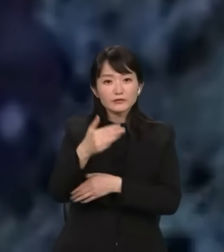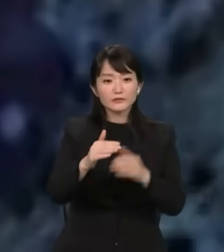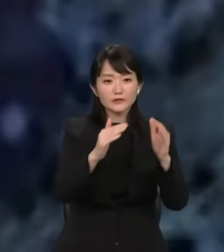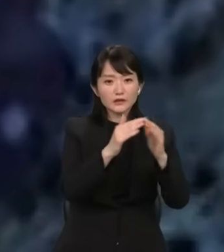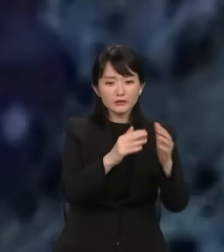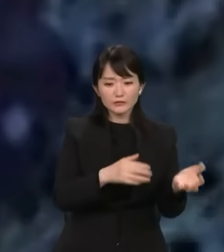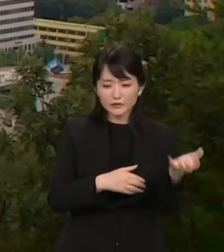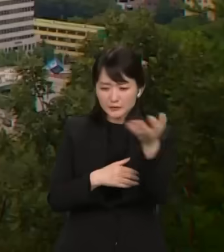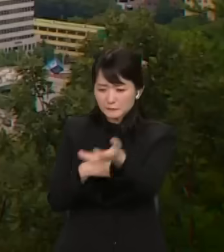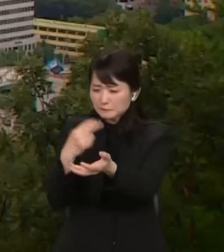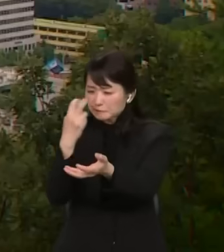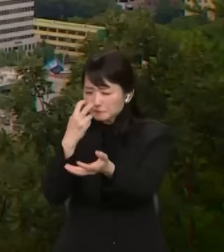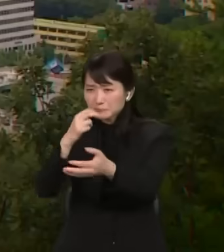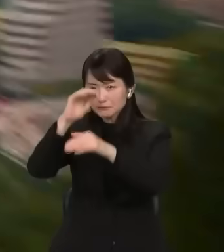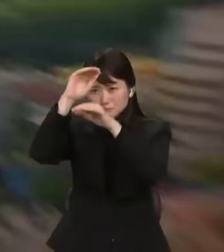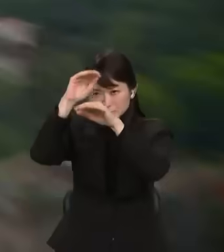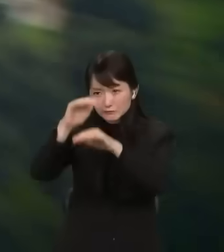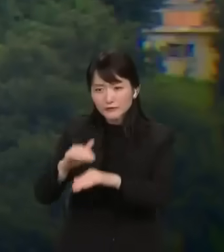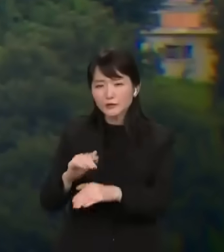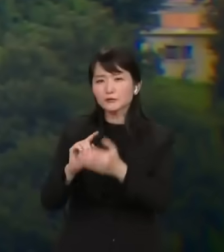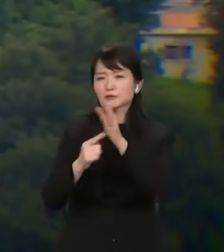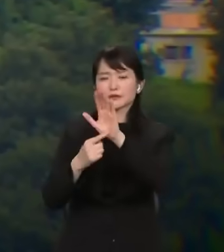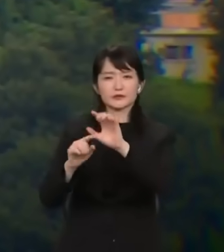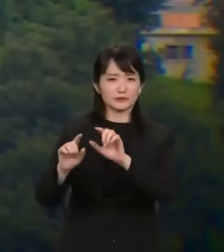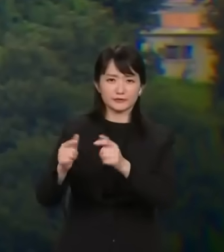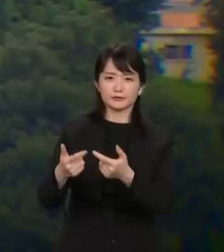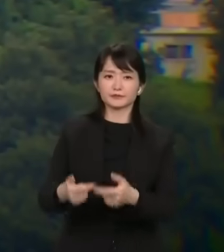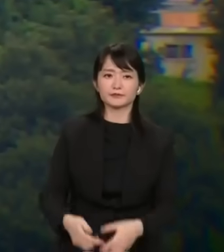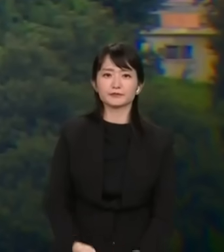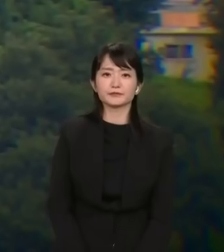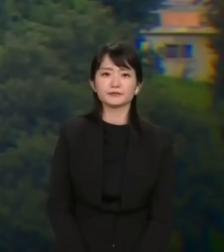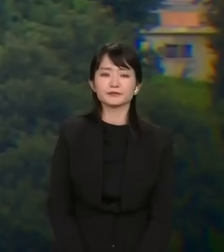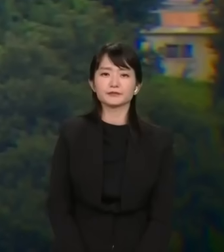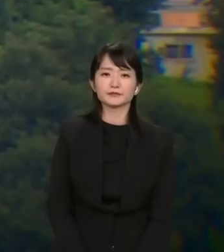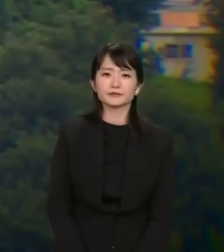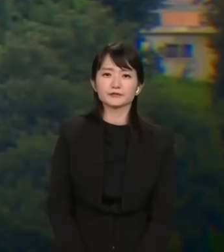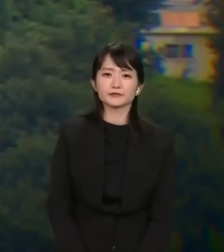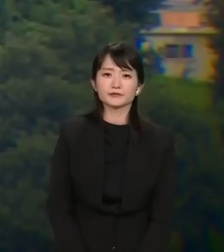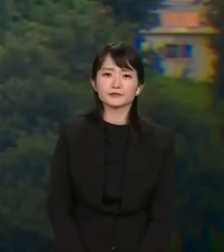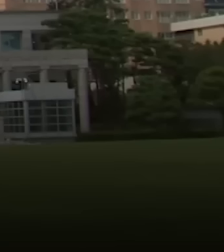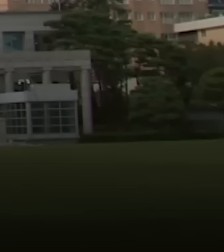감사했지만 이런 내용은 전혀 밝히지 않았습니다. JTBC 유선입니다.